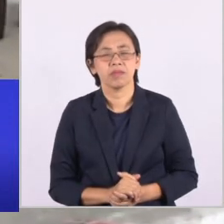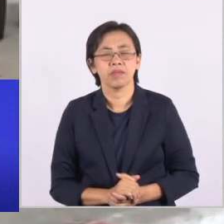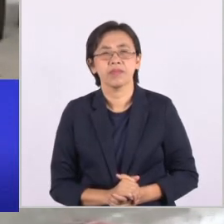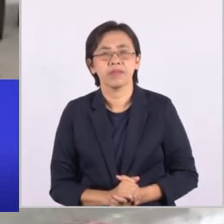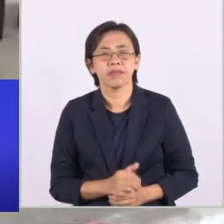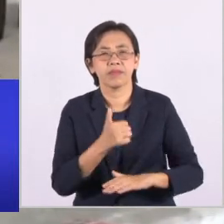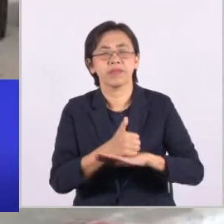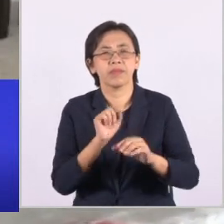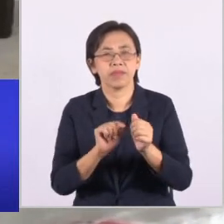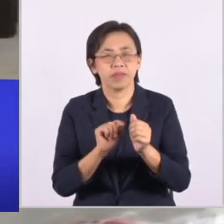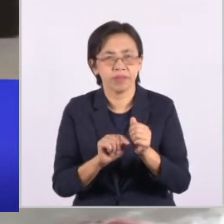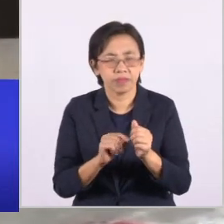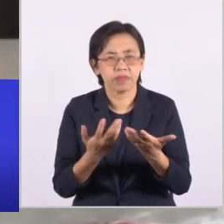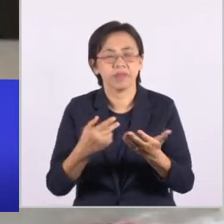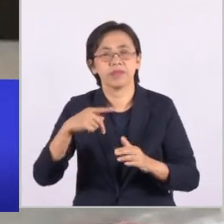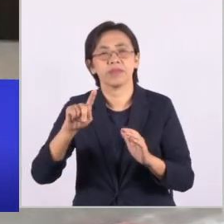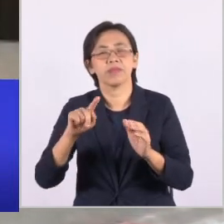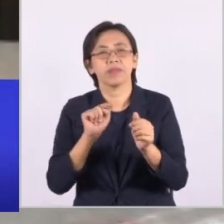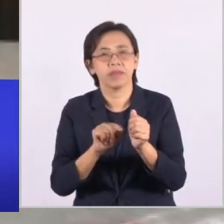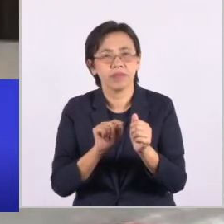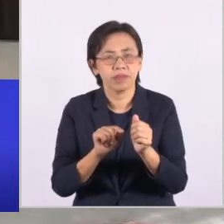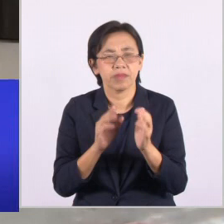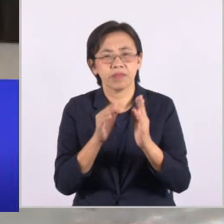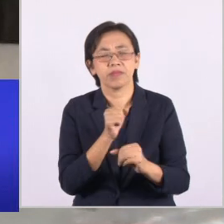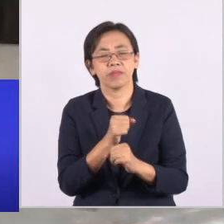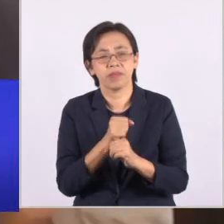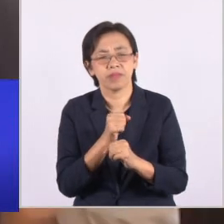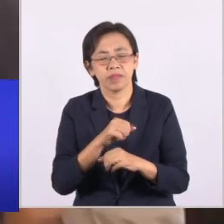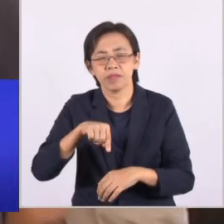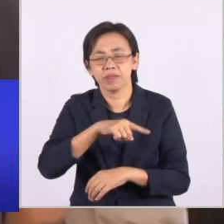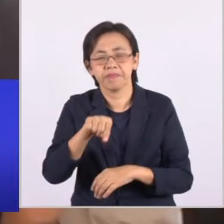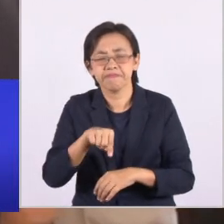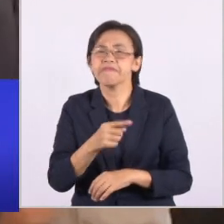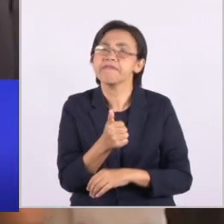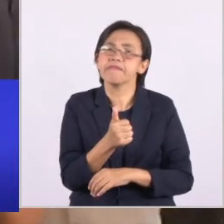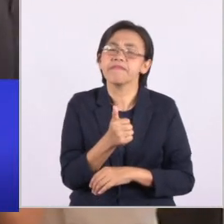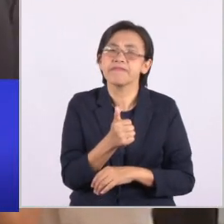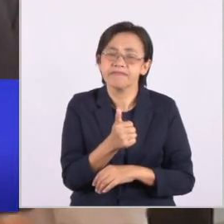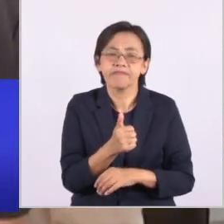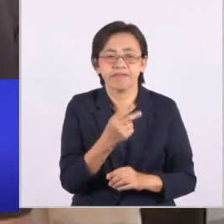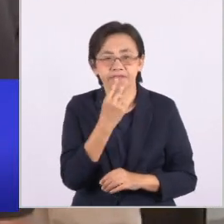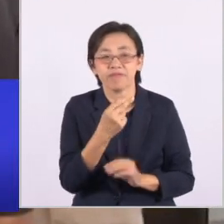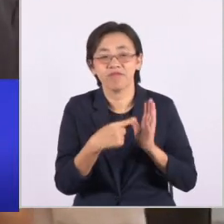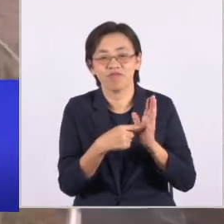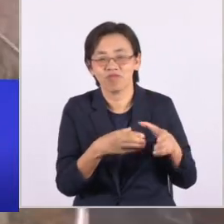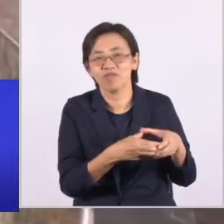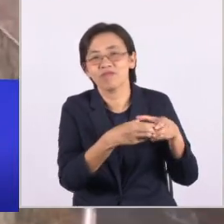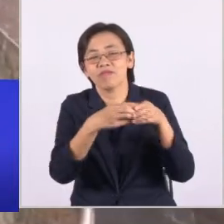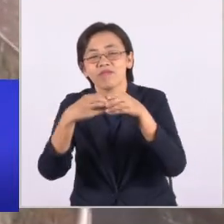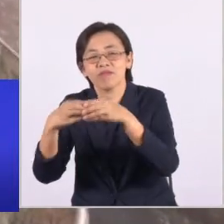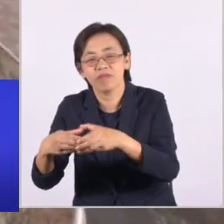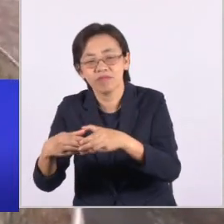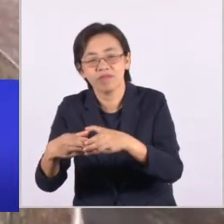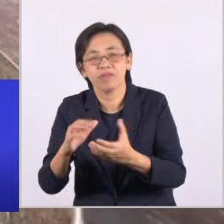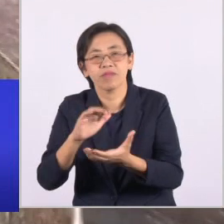ทางนายอำเภอทางปลัดอำเภอและเจ้าหน้าที่เนี่ยนะคะเขาก็ยินดีค่ะคุณผู้ชมอย่างภาพที่คุณผู้ชมเห็นอยู่เนี่ยค่ะก็ไป